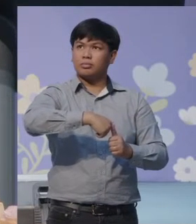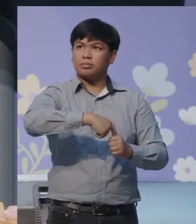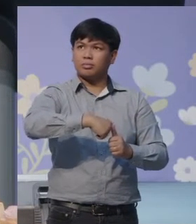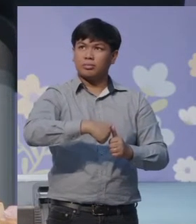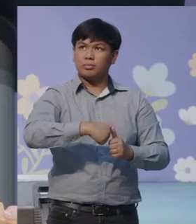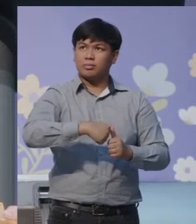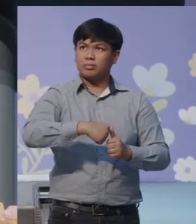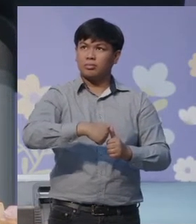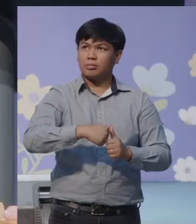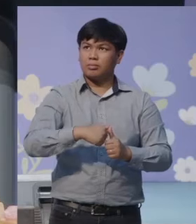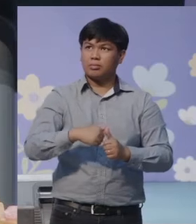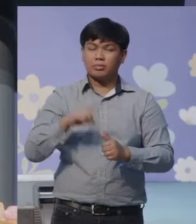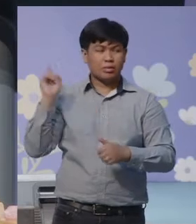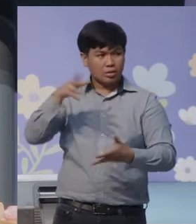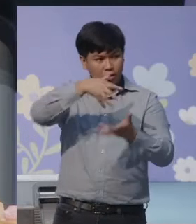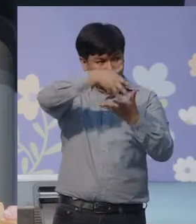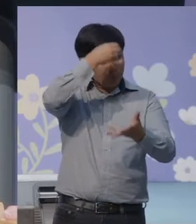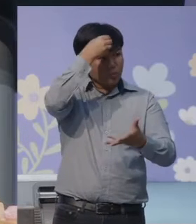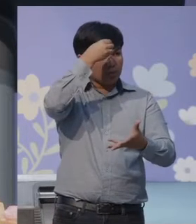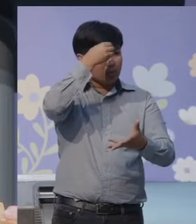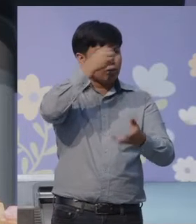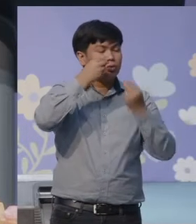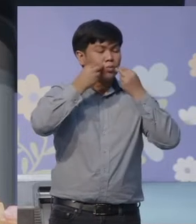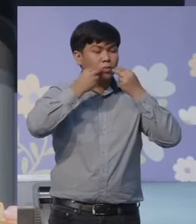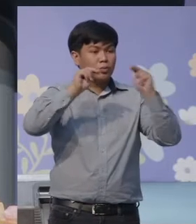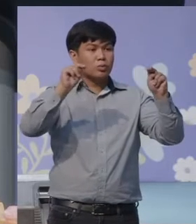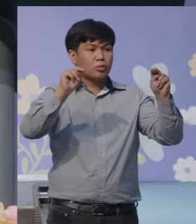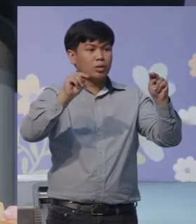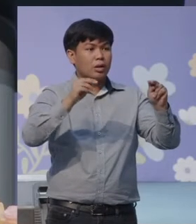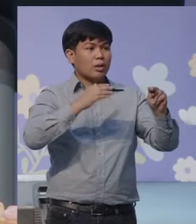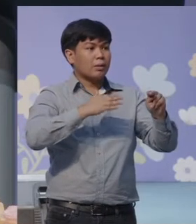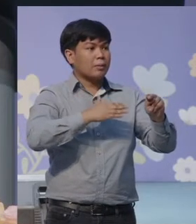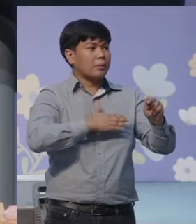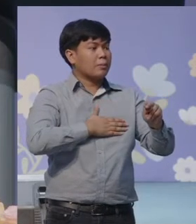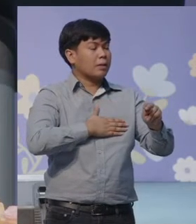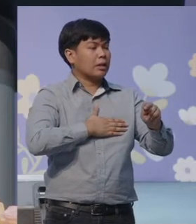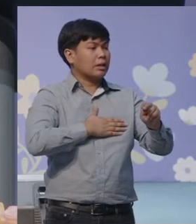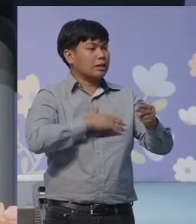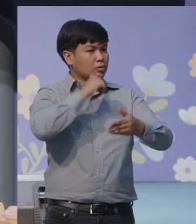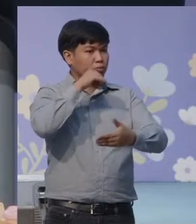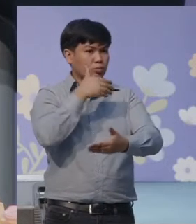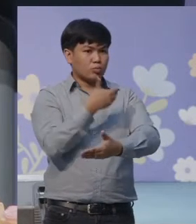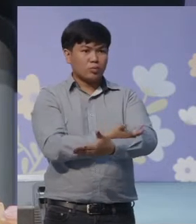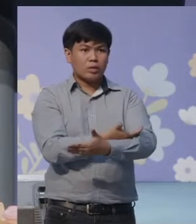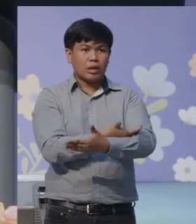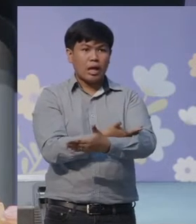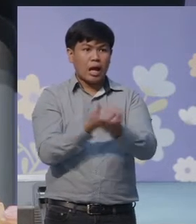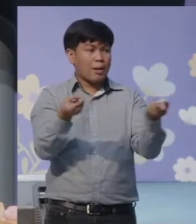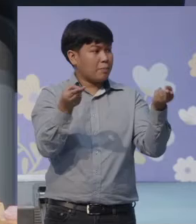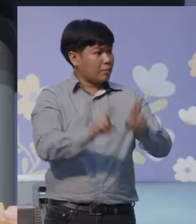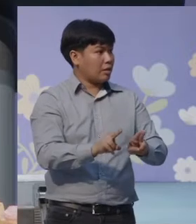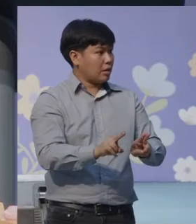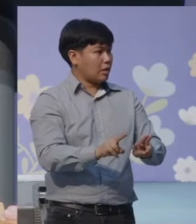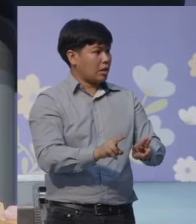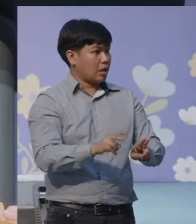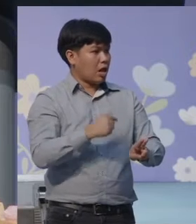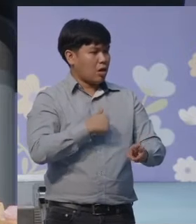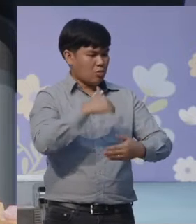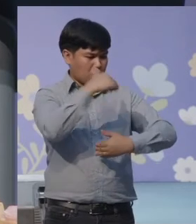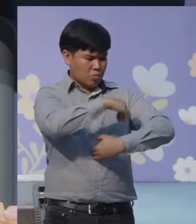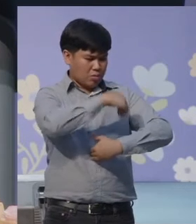nalaman ko lang na itong kasalanan ng aking anak ay nangyari habang ako'y wala.